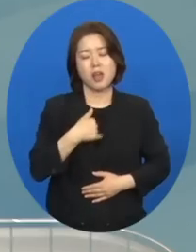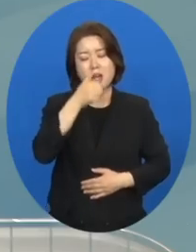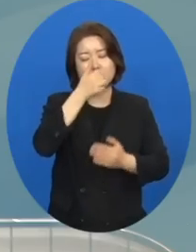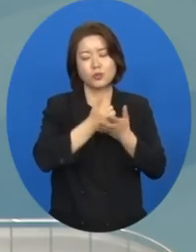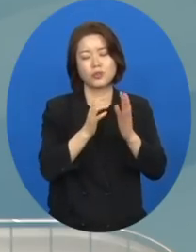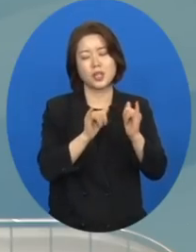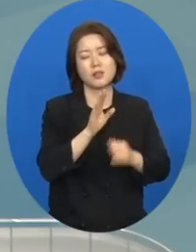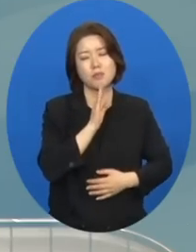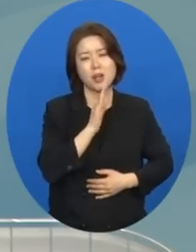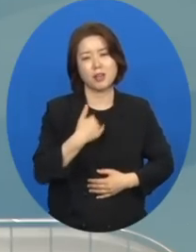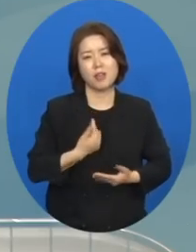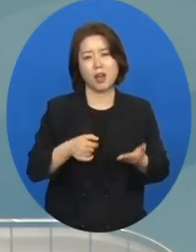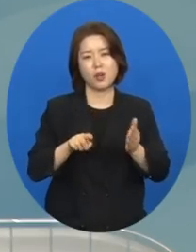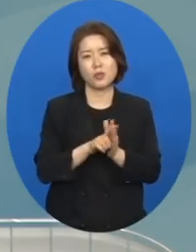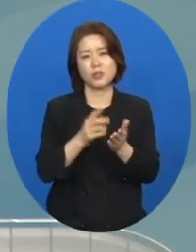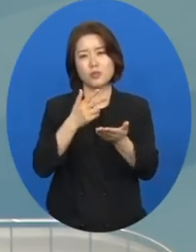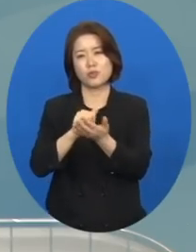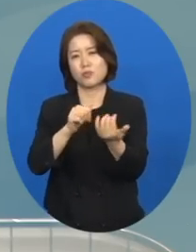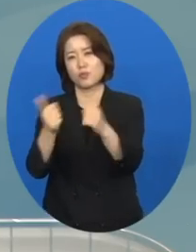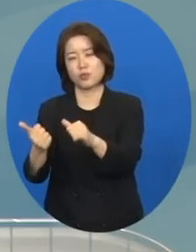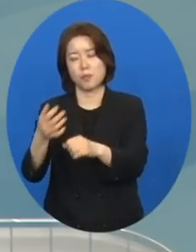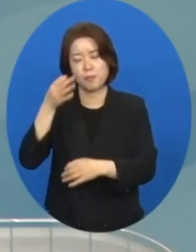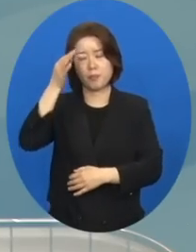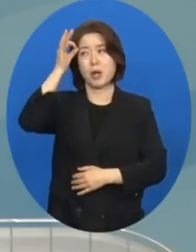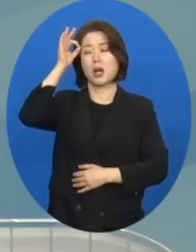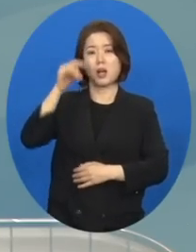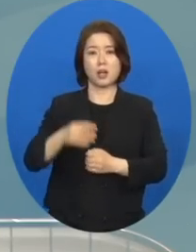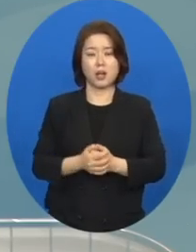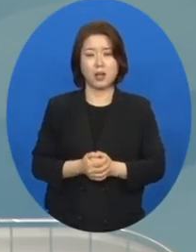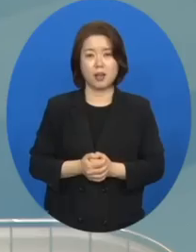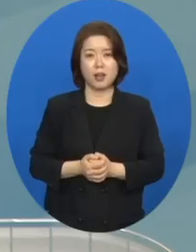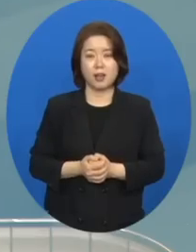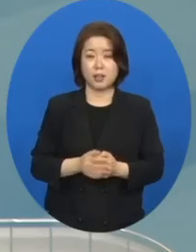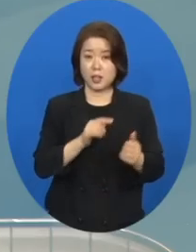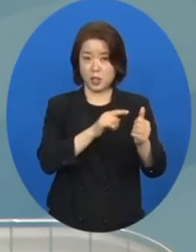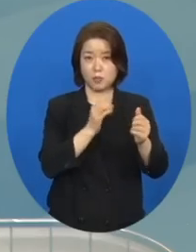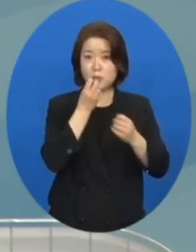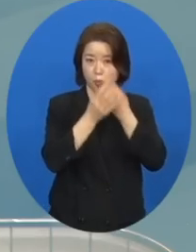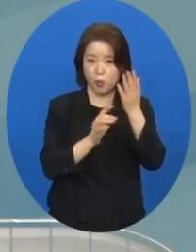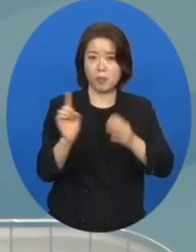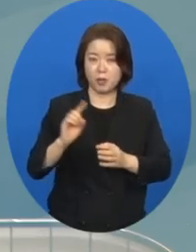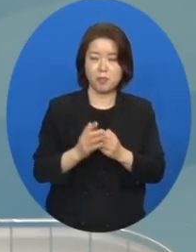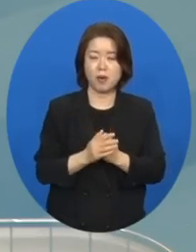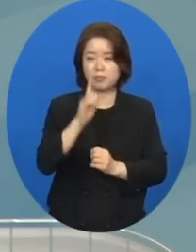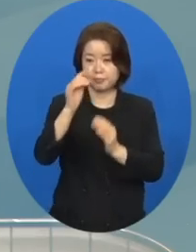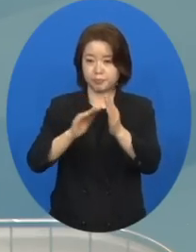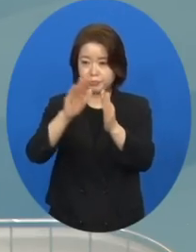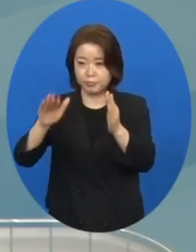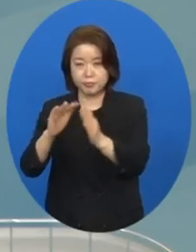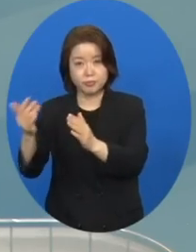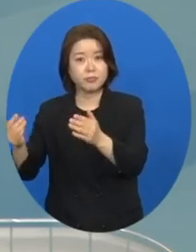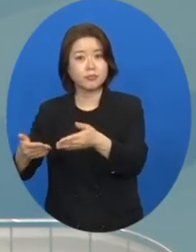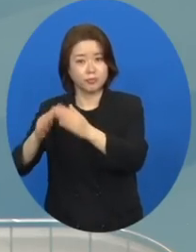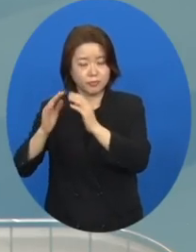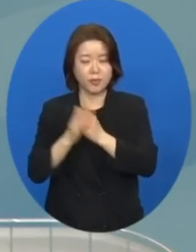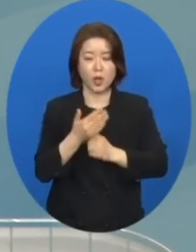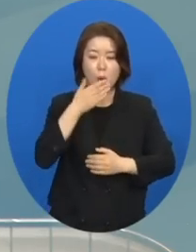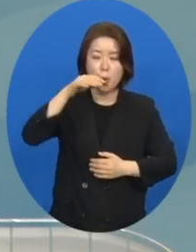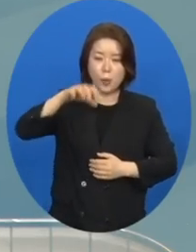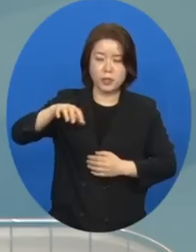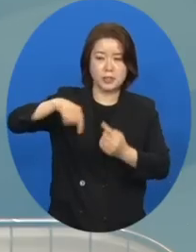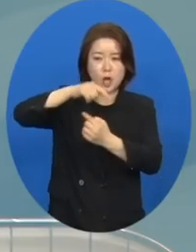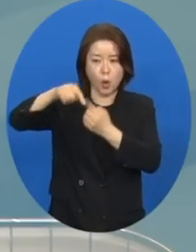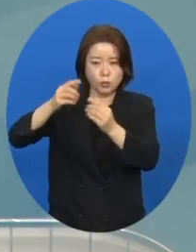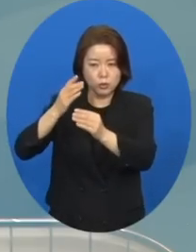위해서 준비 찍고 섞은 하는 것을 깨달아 지도 라는 것이죠 그 분이 이렇게 고백을 합니다 저는 한 가정을 이루고 식당은 하며 살다가 경제적